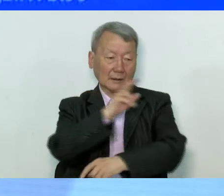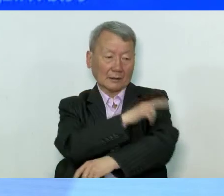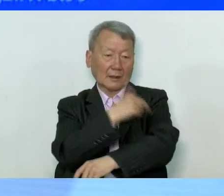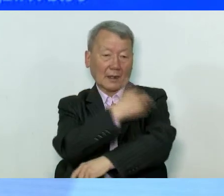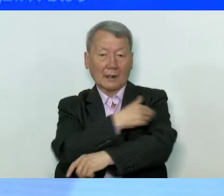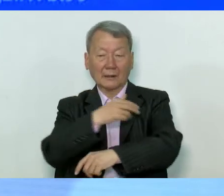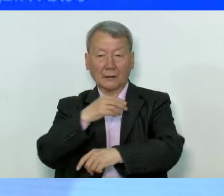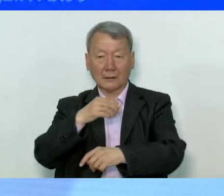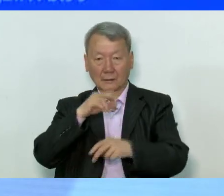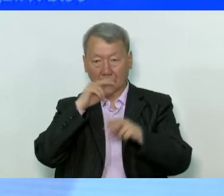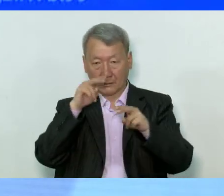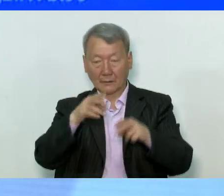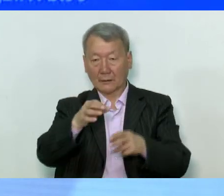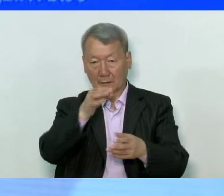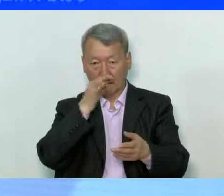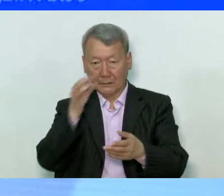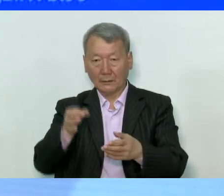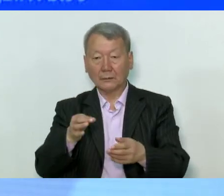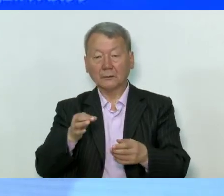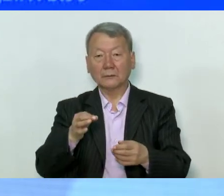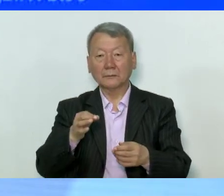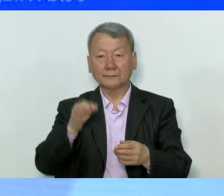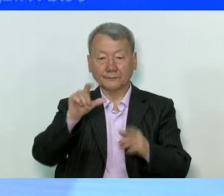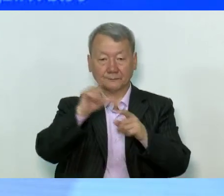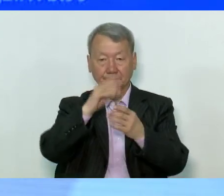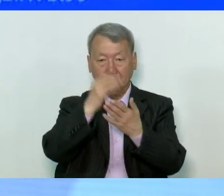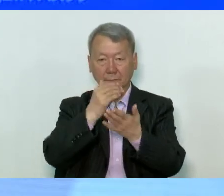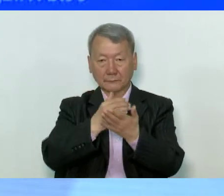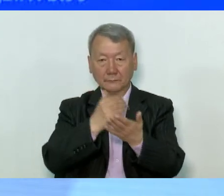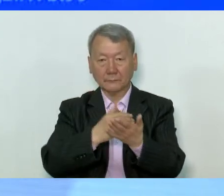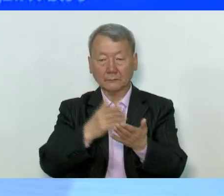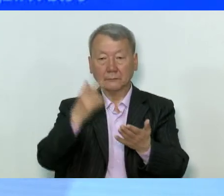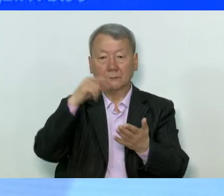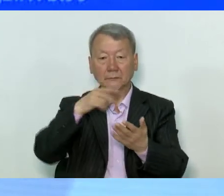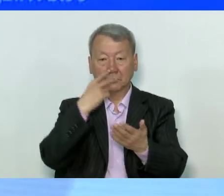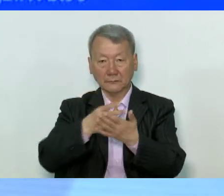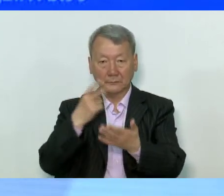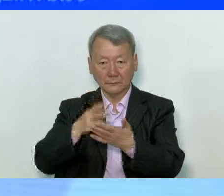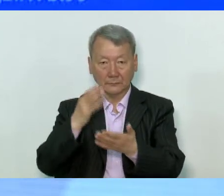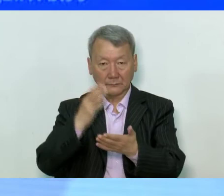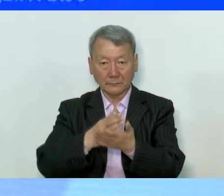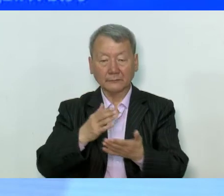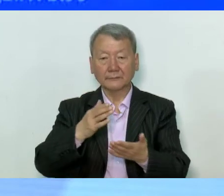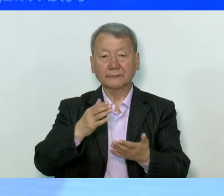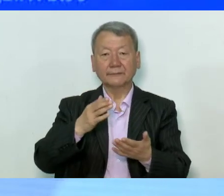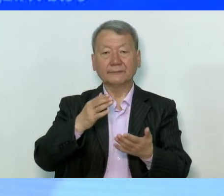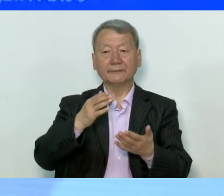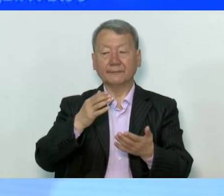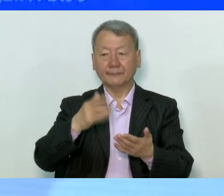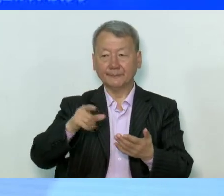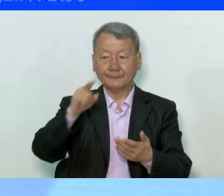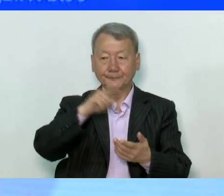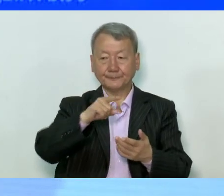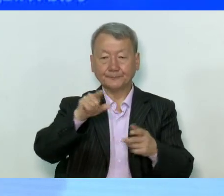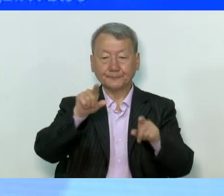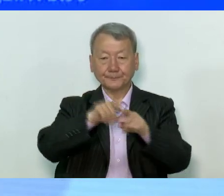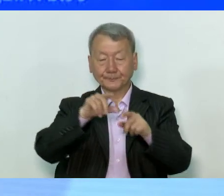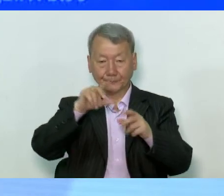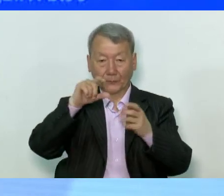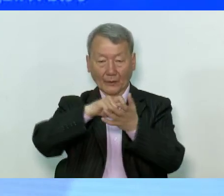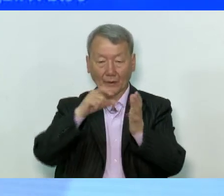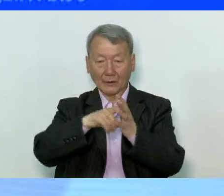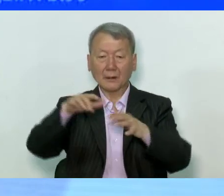санэпистанциядан айткан график боюнча алар көрсөтүп берип атат. Муну көчөлөрдү, муну коомдук